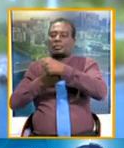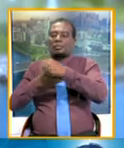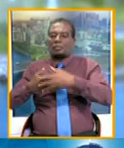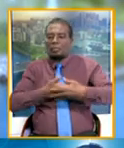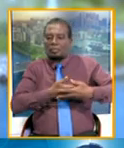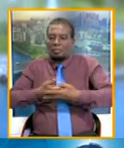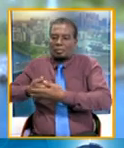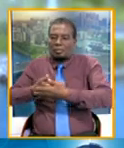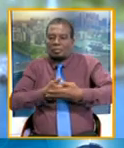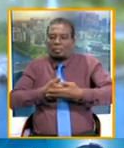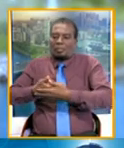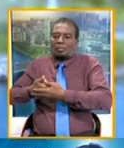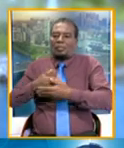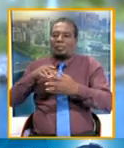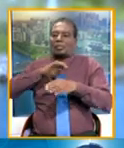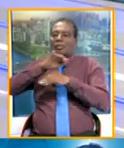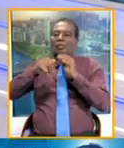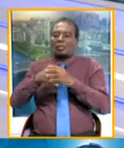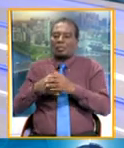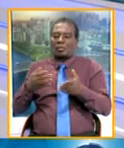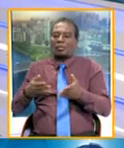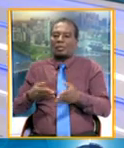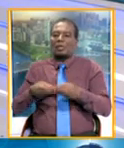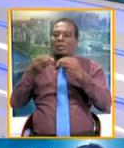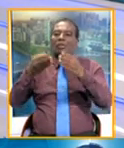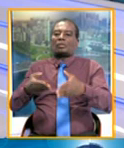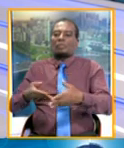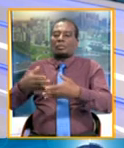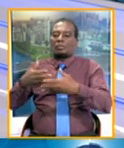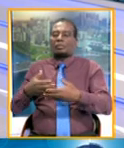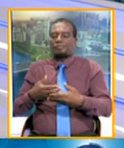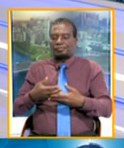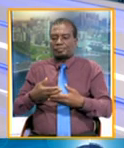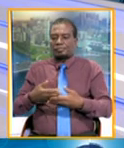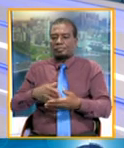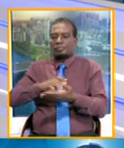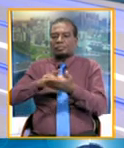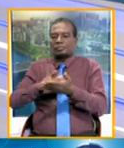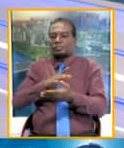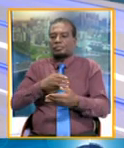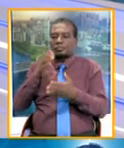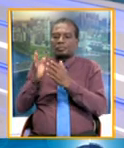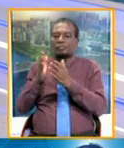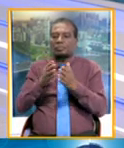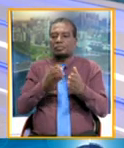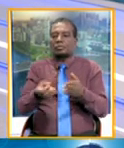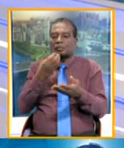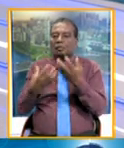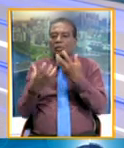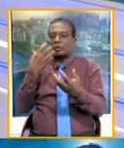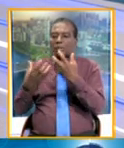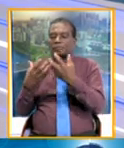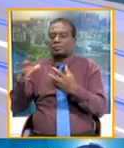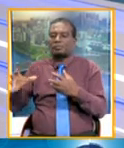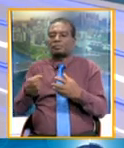d'en assurer la sécurité en toutes circonstances, prodiguer des soins d'hygiène et d'aide à l'habillage, préparer et aider l'enfant à la prise de